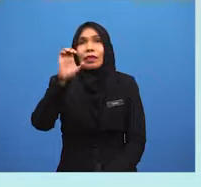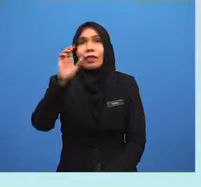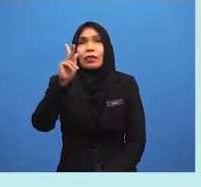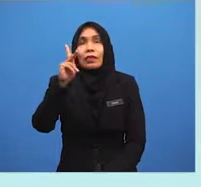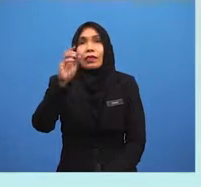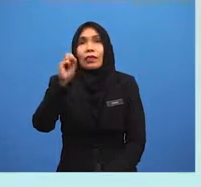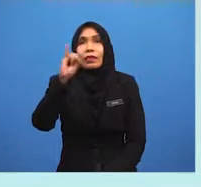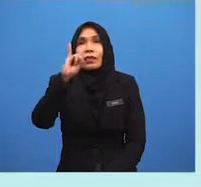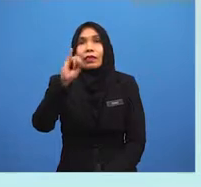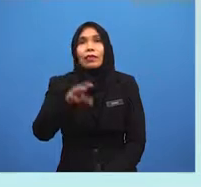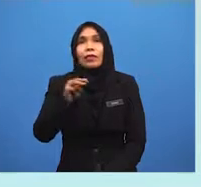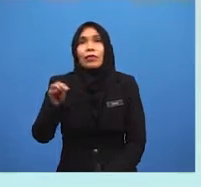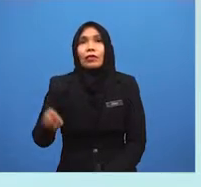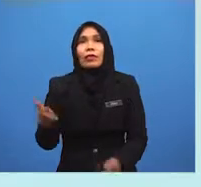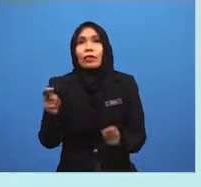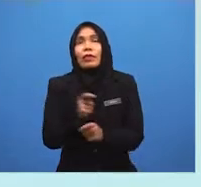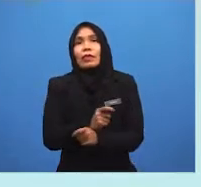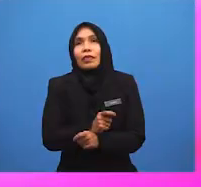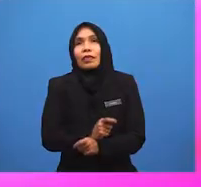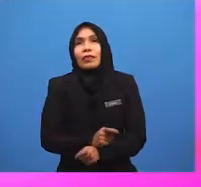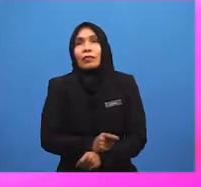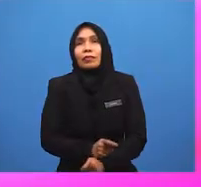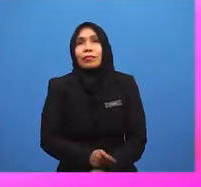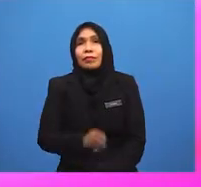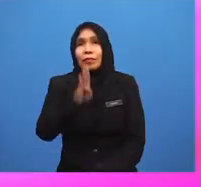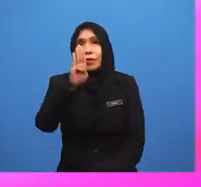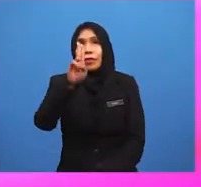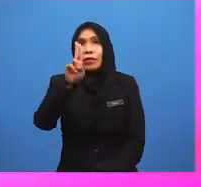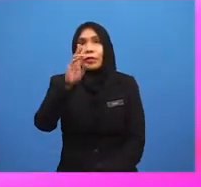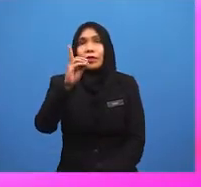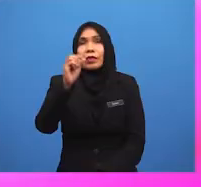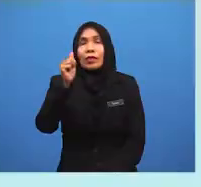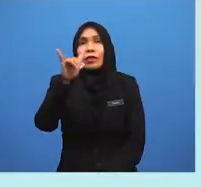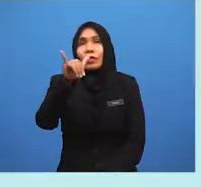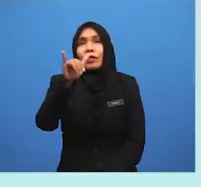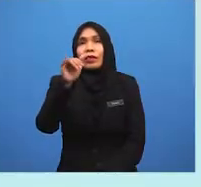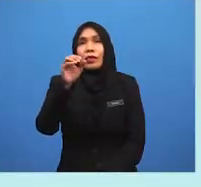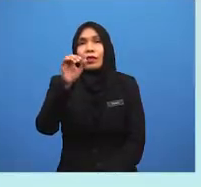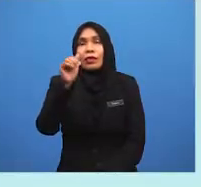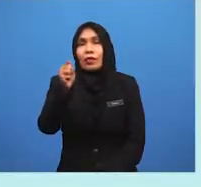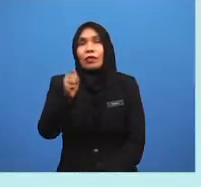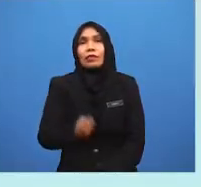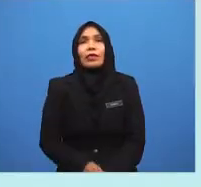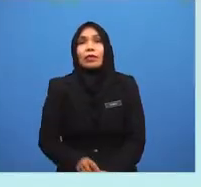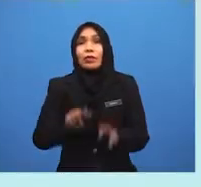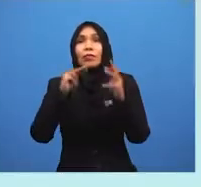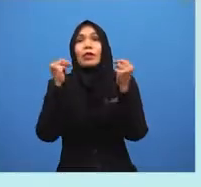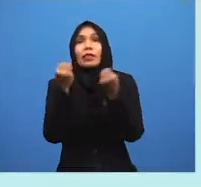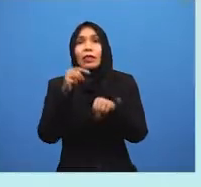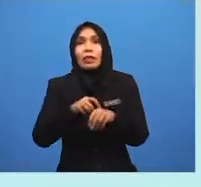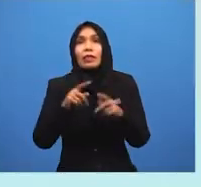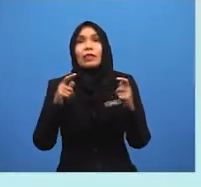menyayangi masyarakat di tempat kamu. Sekarang, masa kita untuk menguji minda.